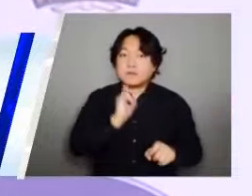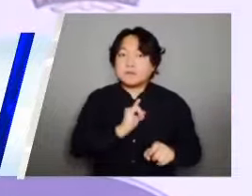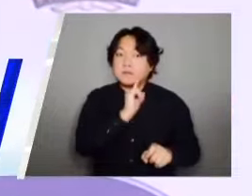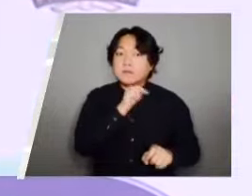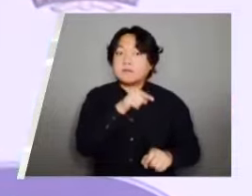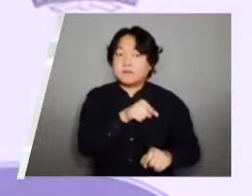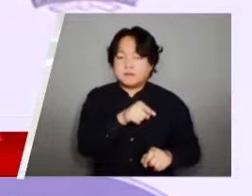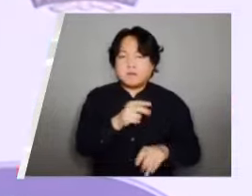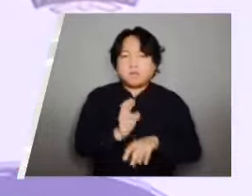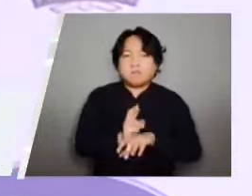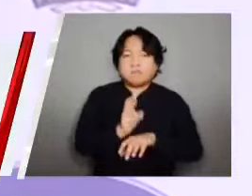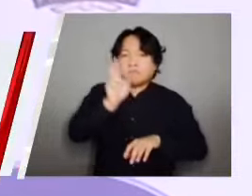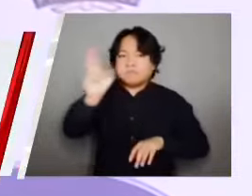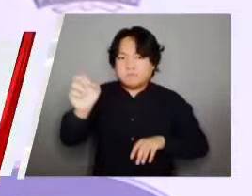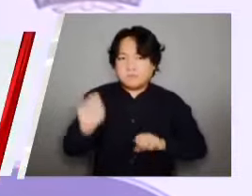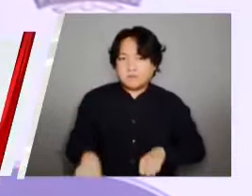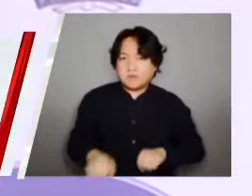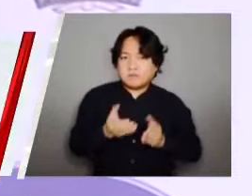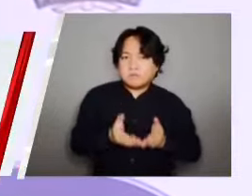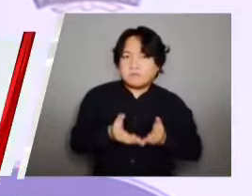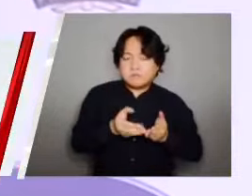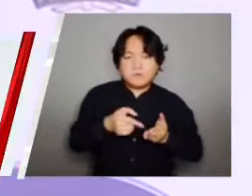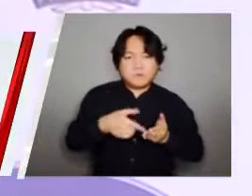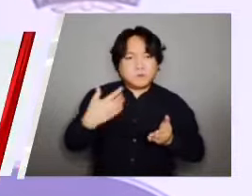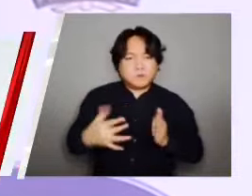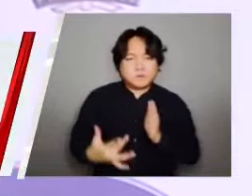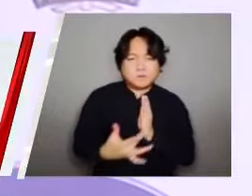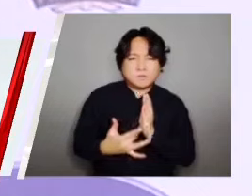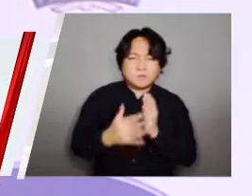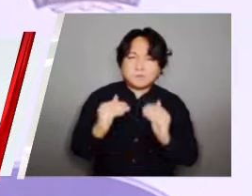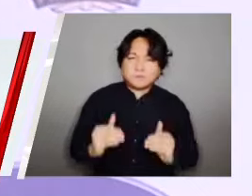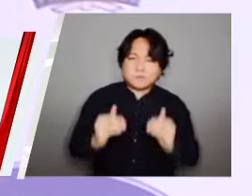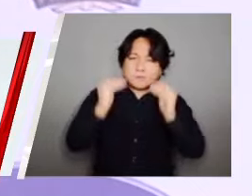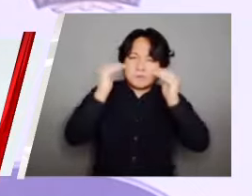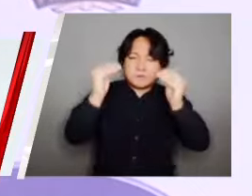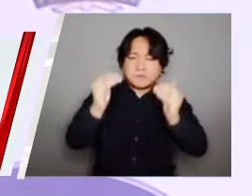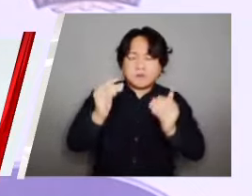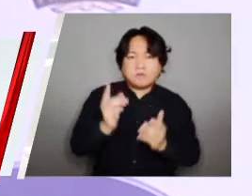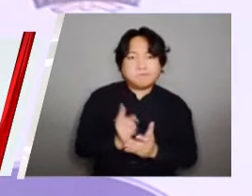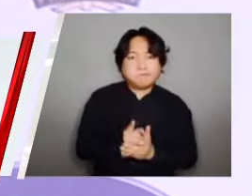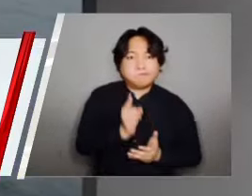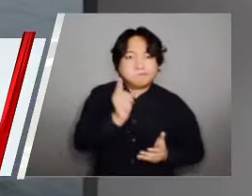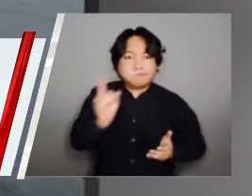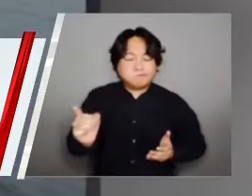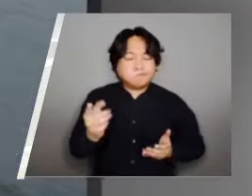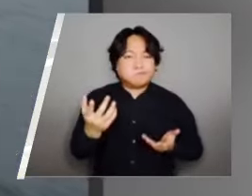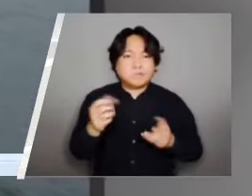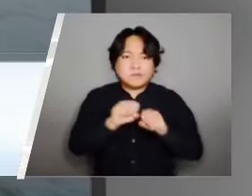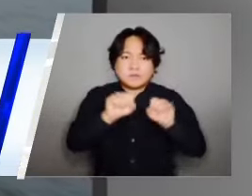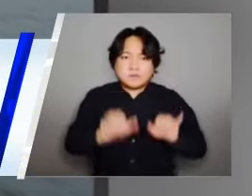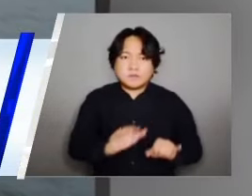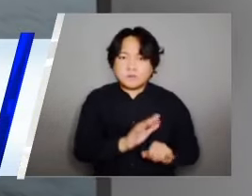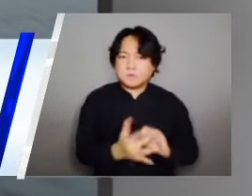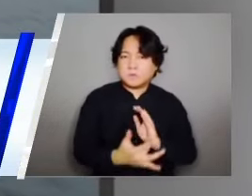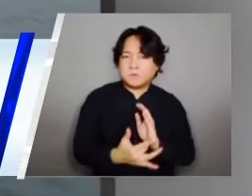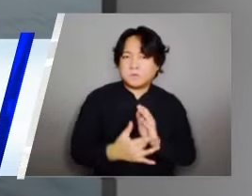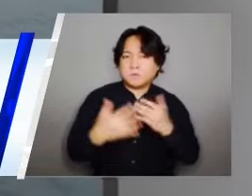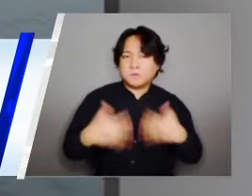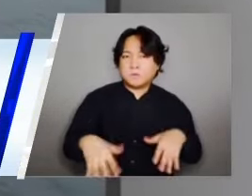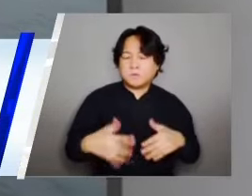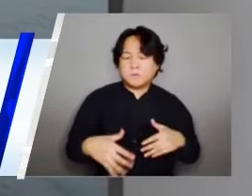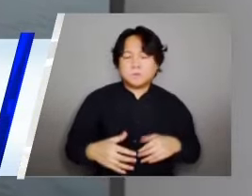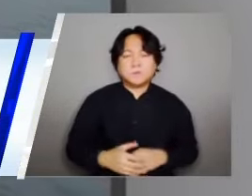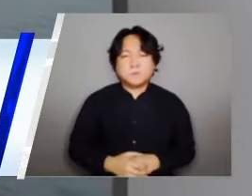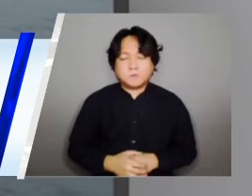high speed operations featuring advanced missile system and sophisticated onboard technology which enhances the